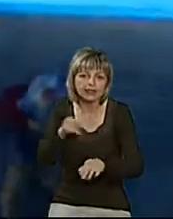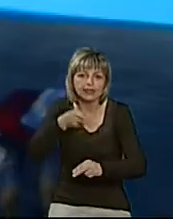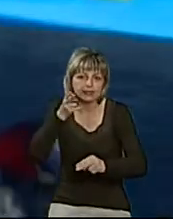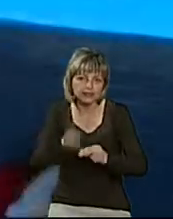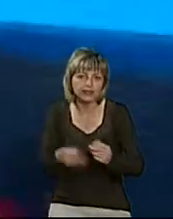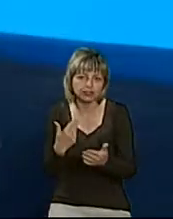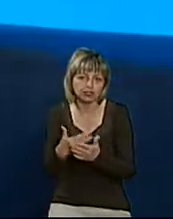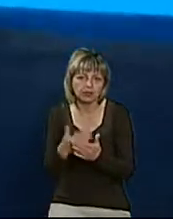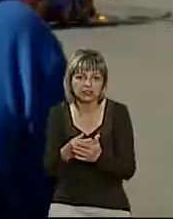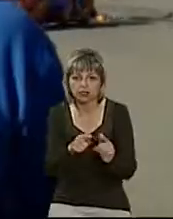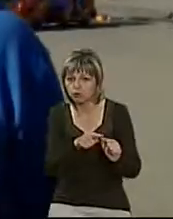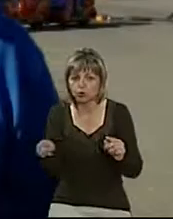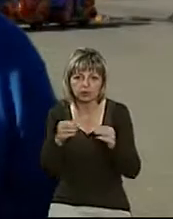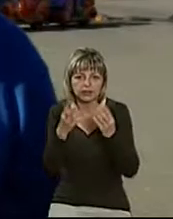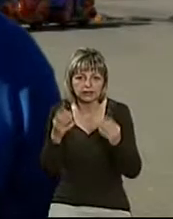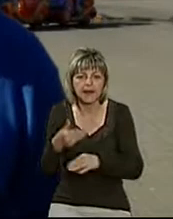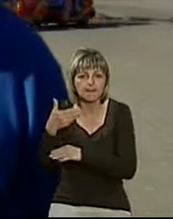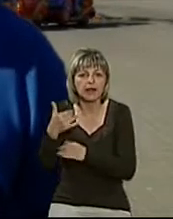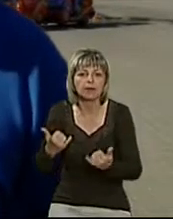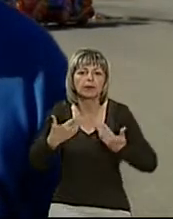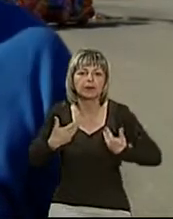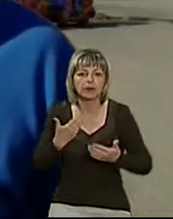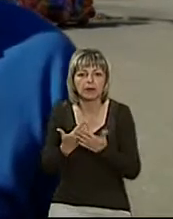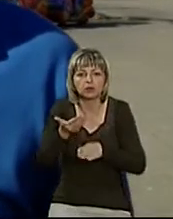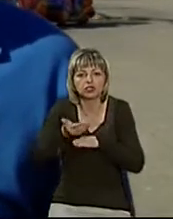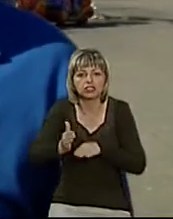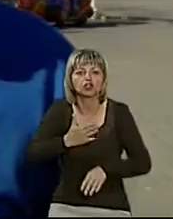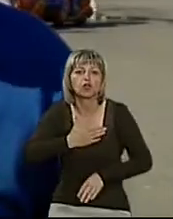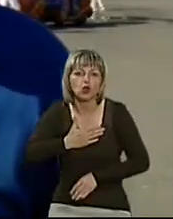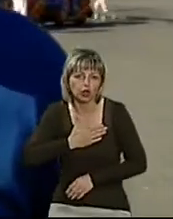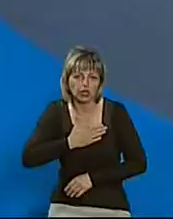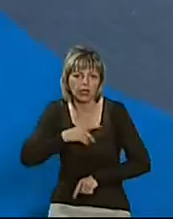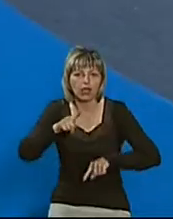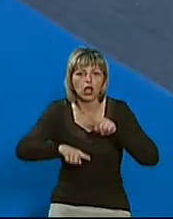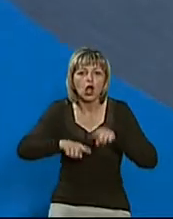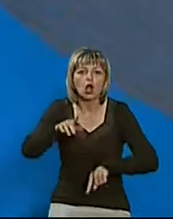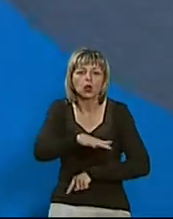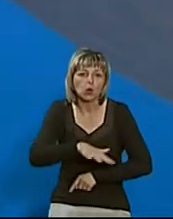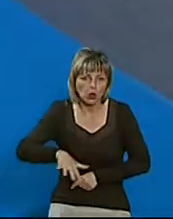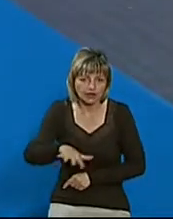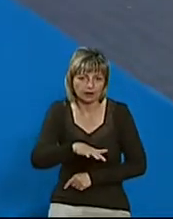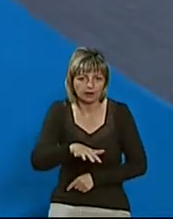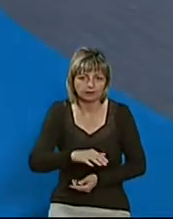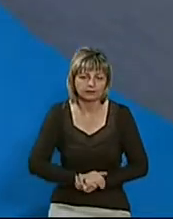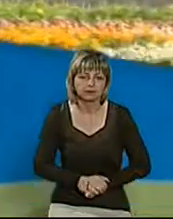закінчили майже за 10 днів. Прапор для мене – це, мабуть, частичка моєї родини.